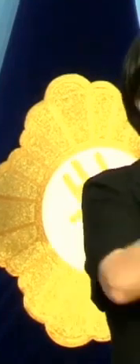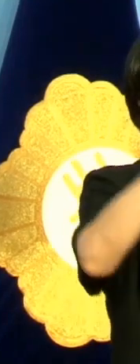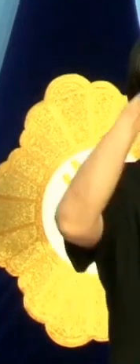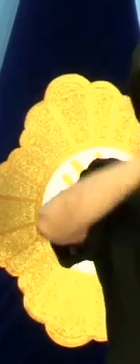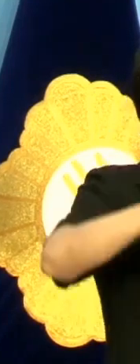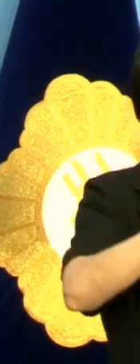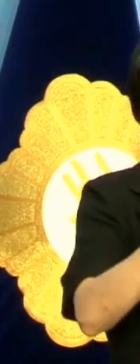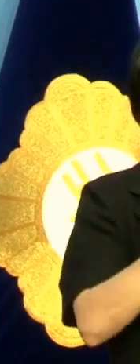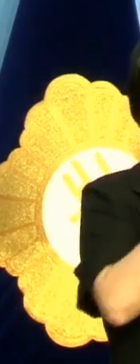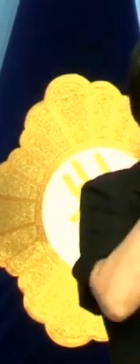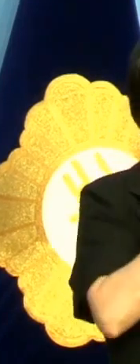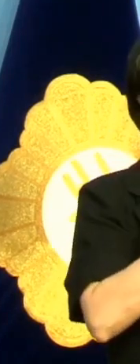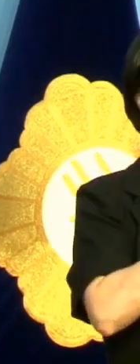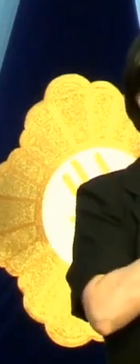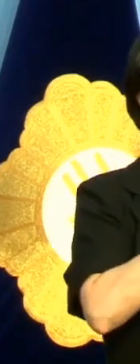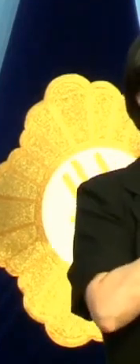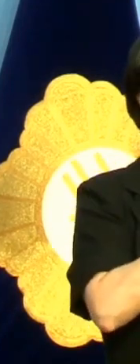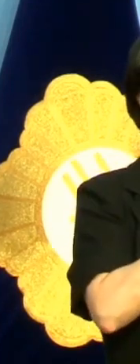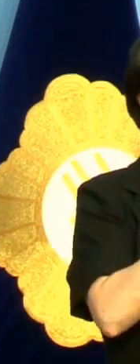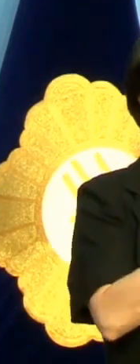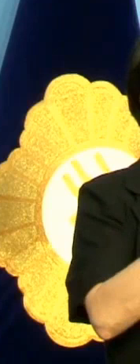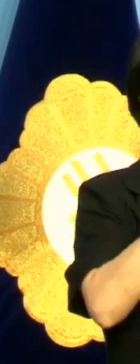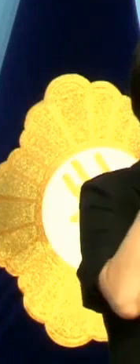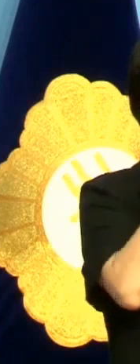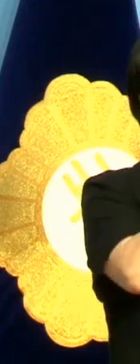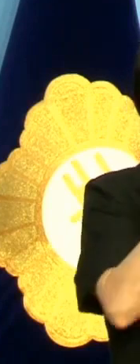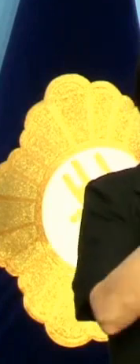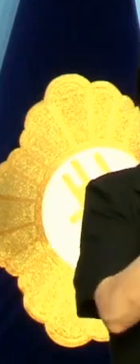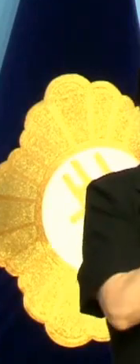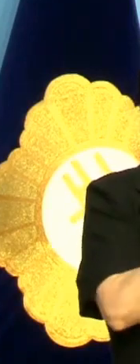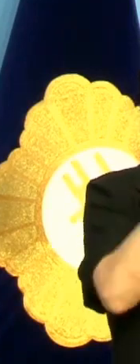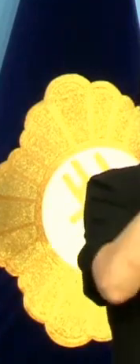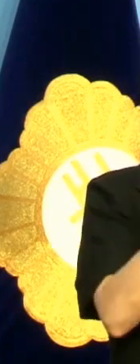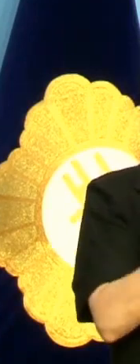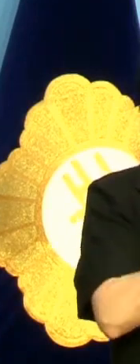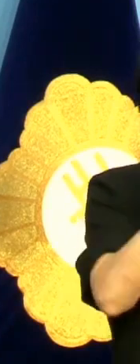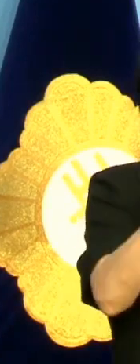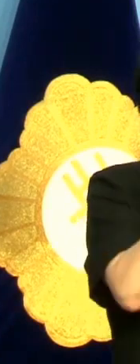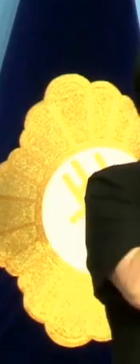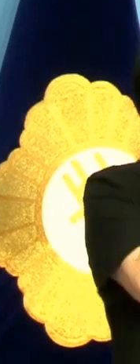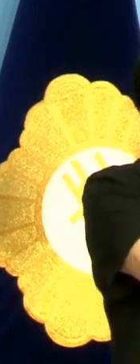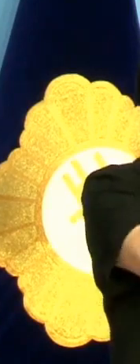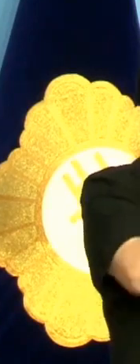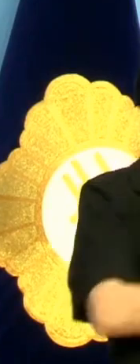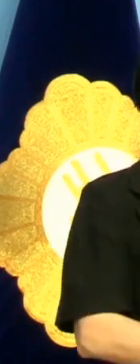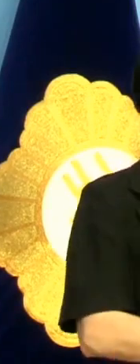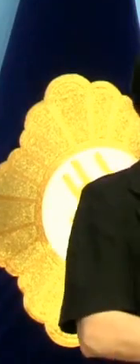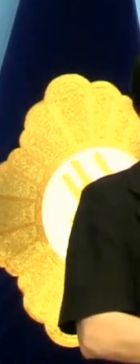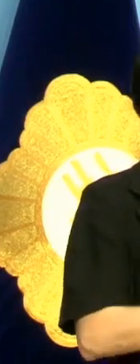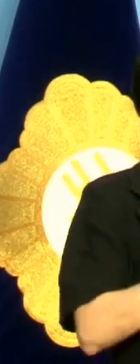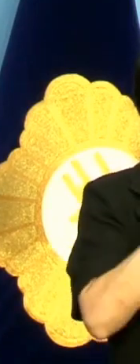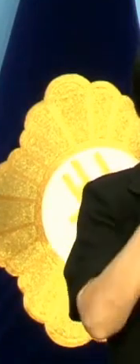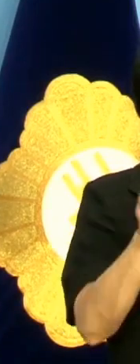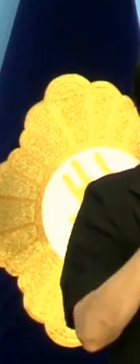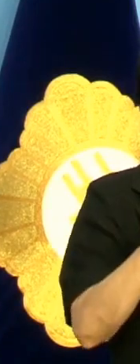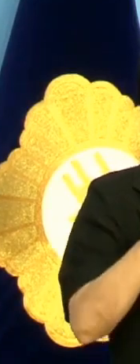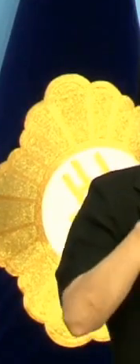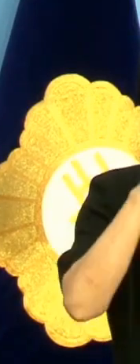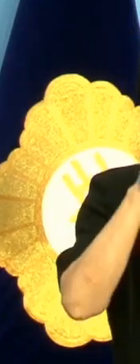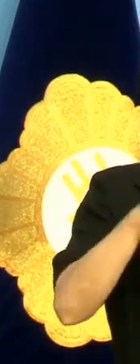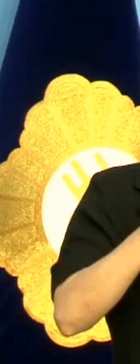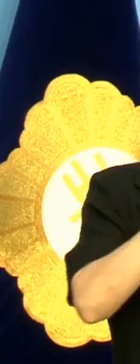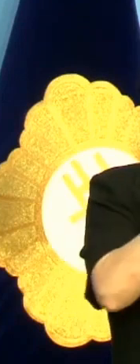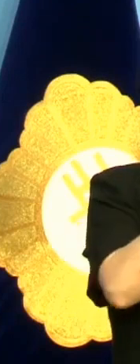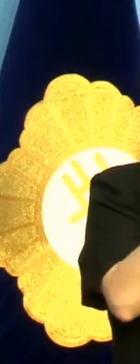자들의 개인정보보호를 위해 선거일 이후에는 재산 등록 내역 퉁 후보자들이 입후보 시절